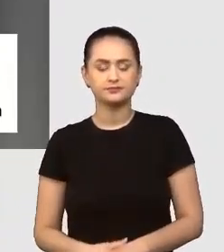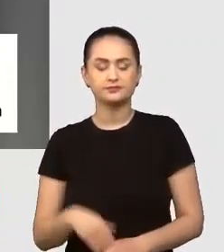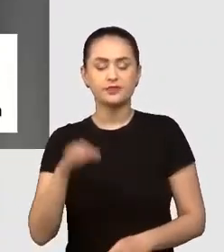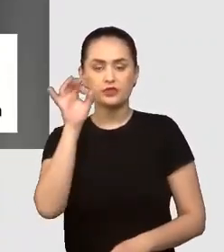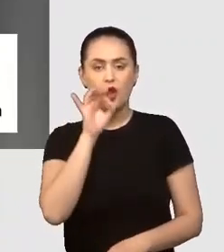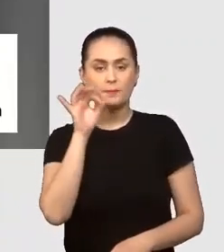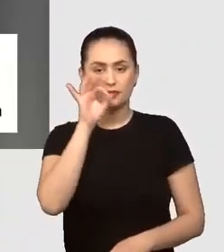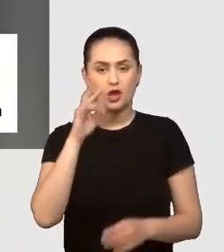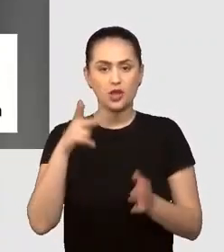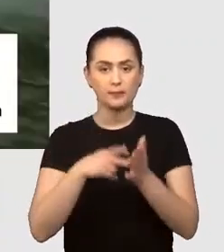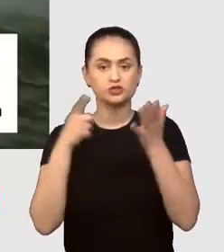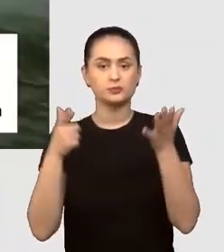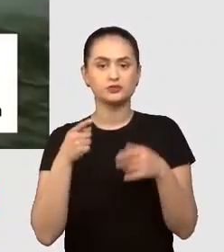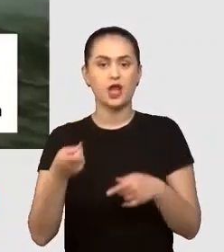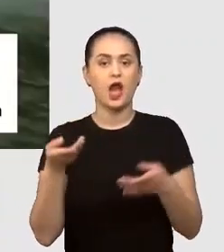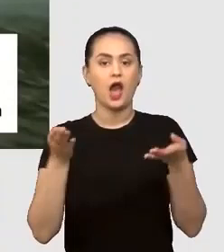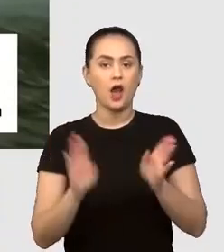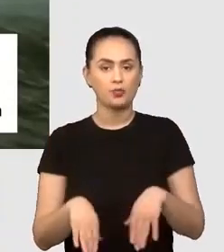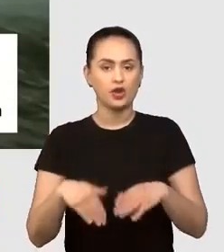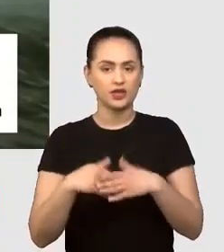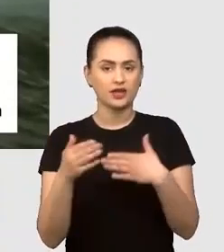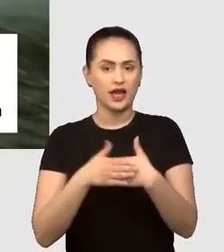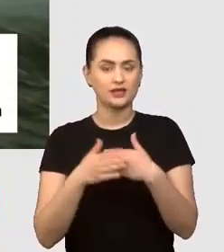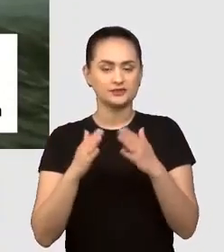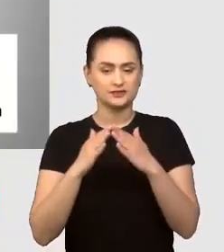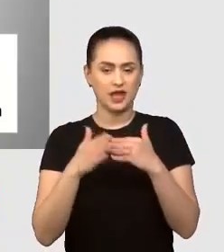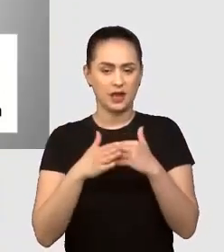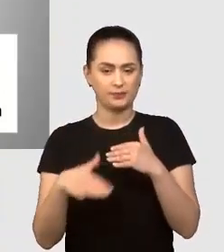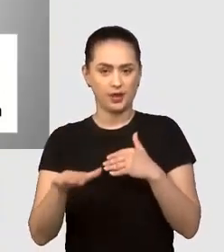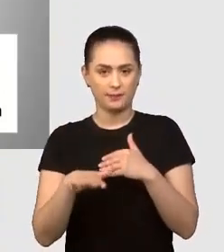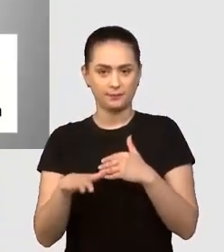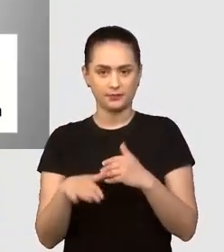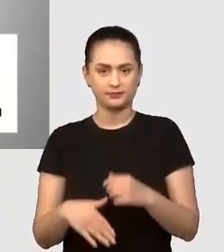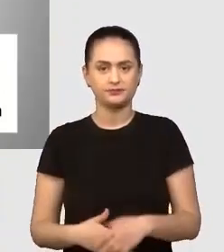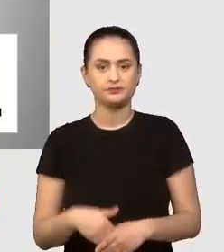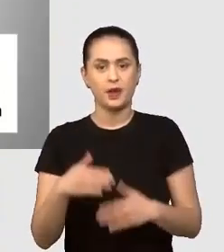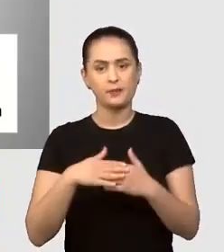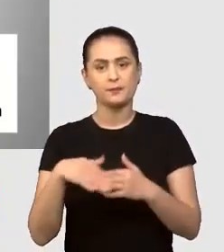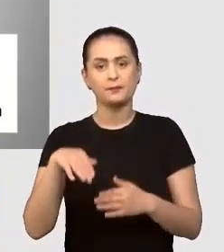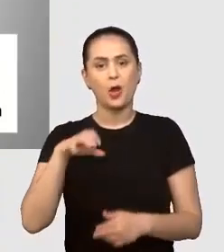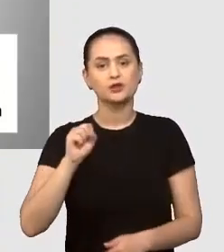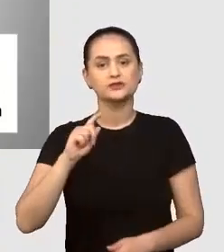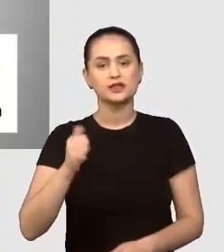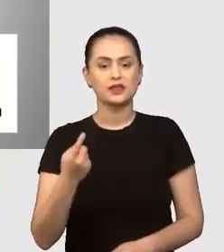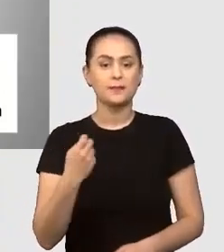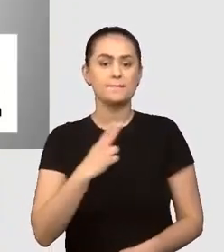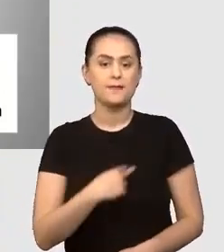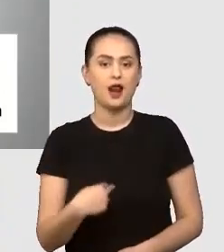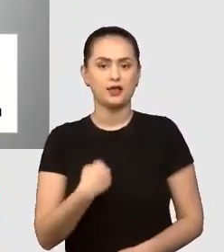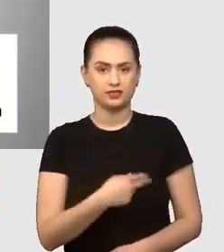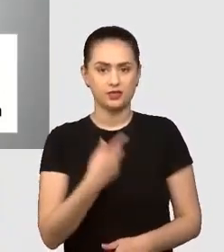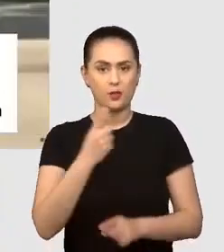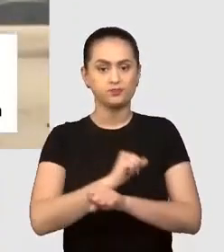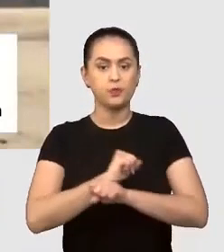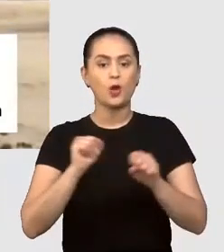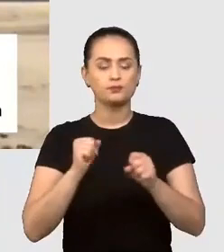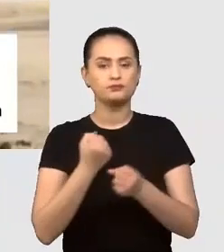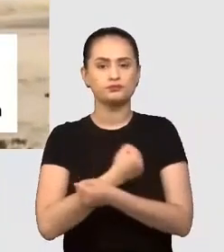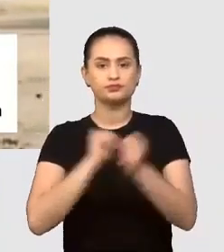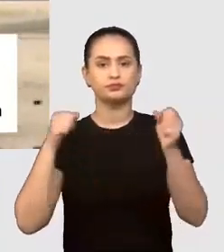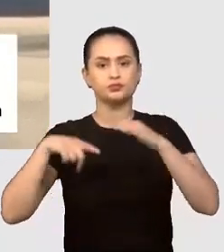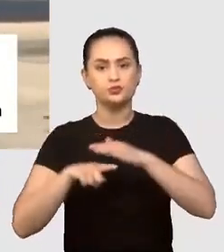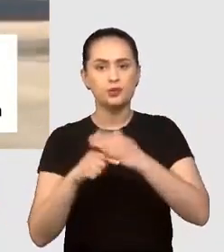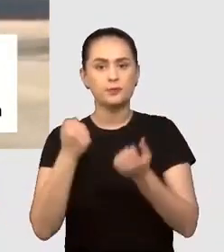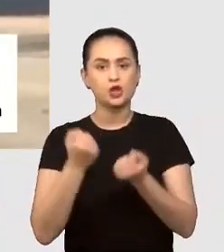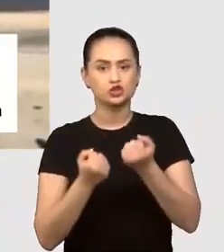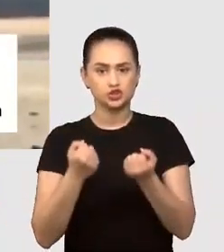ale înalților demnitari. În octombrie 2017, Defne a murit în apropierea casei ei din Malta. O bombă a explodat